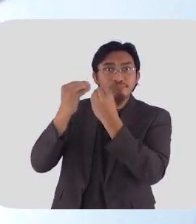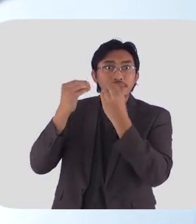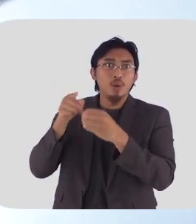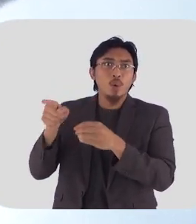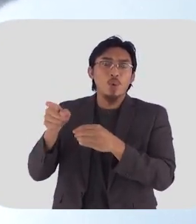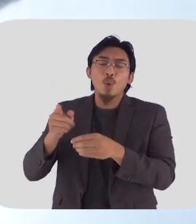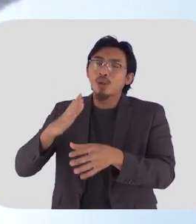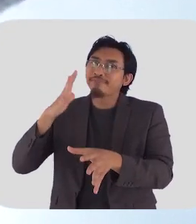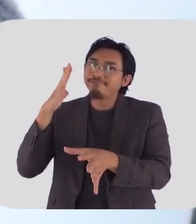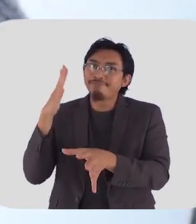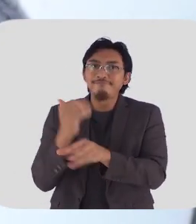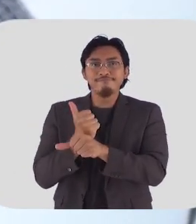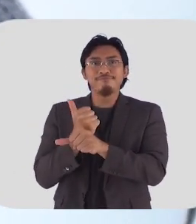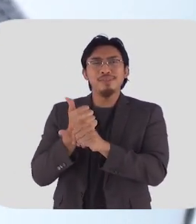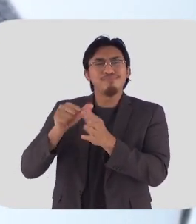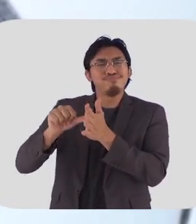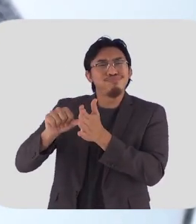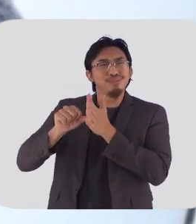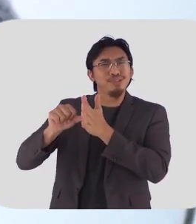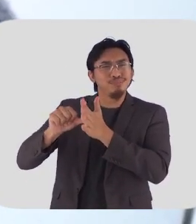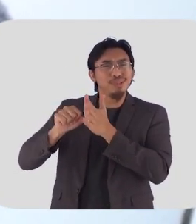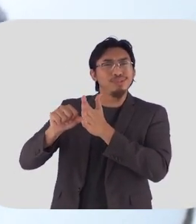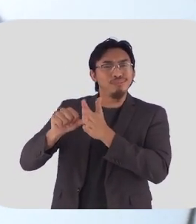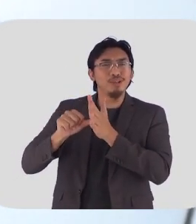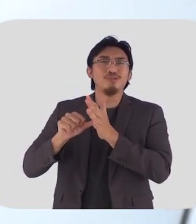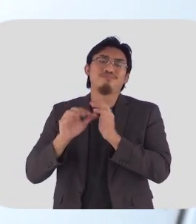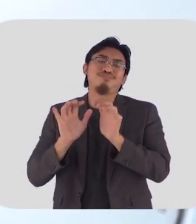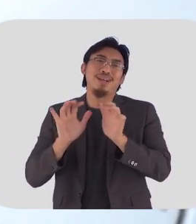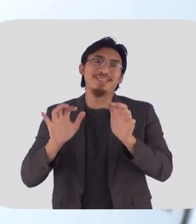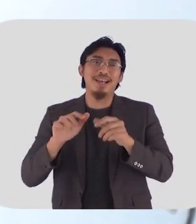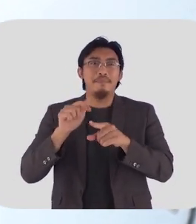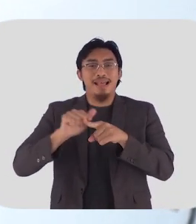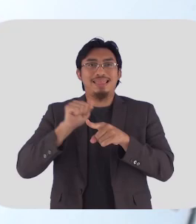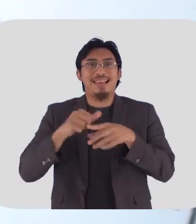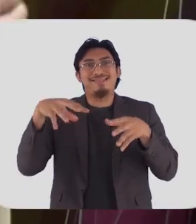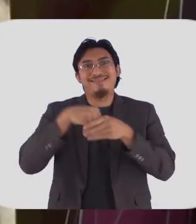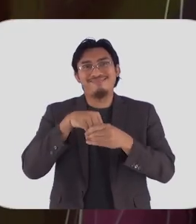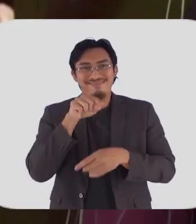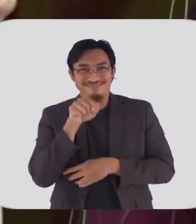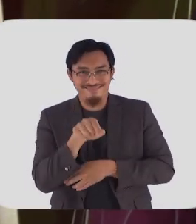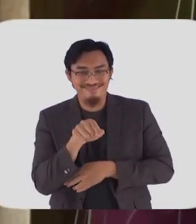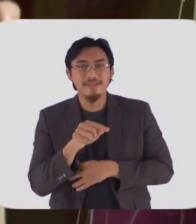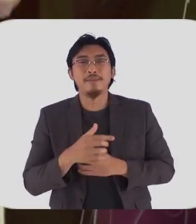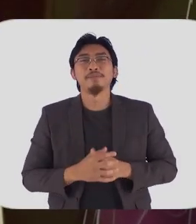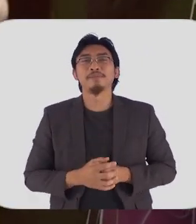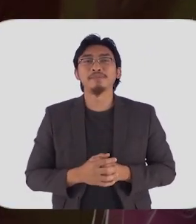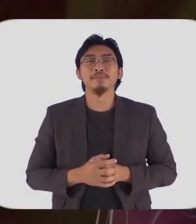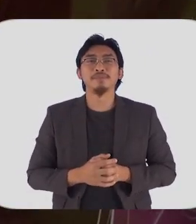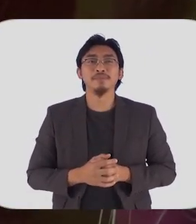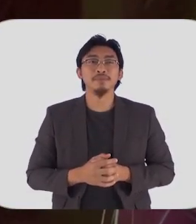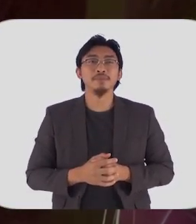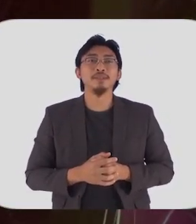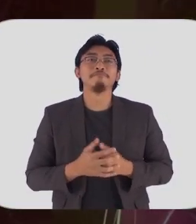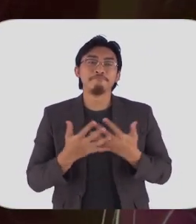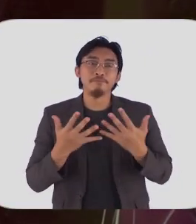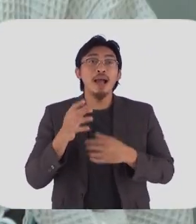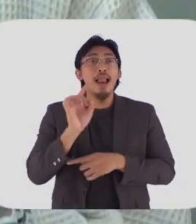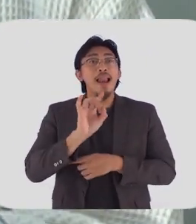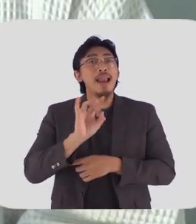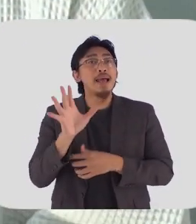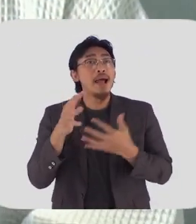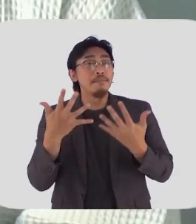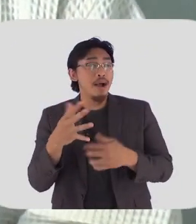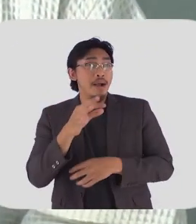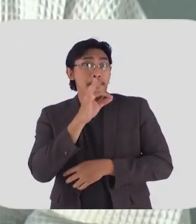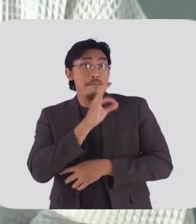mendapatkan coaching daripada coach-coach yang sudah sangat terlatih dan sangat